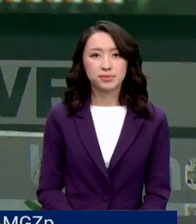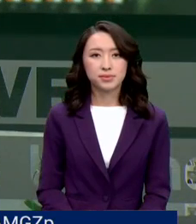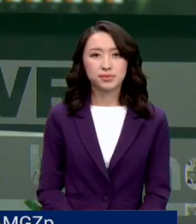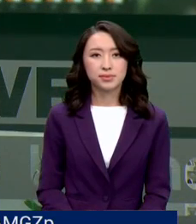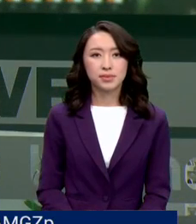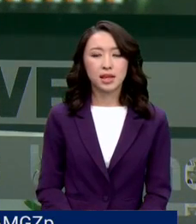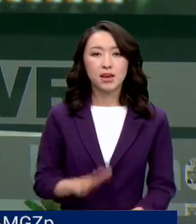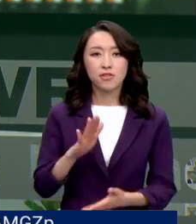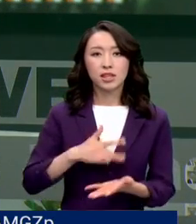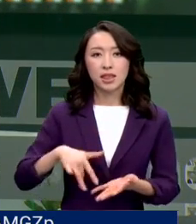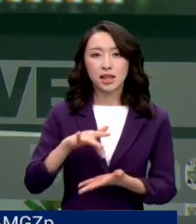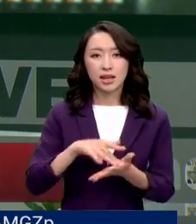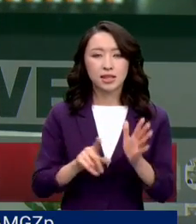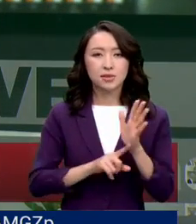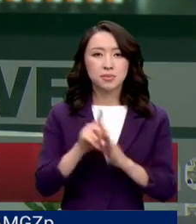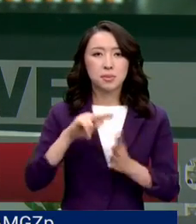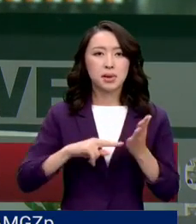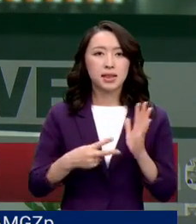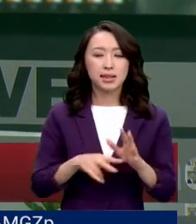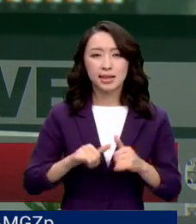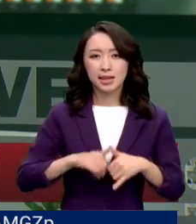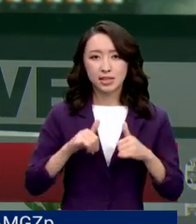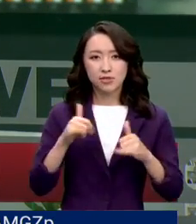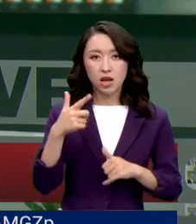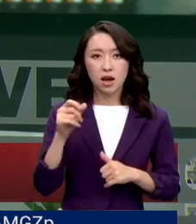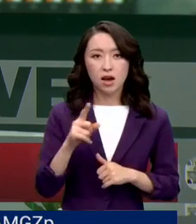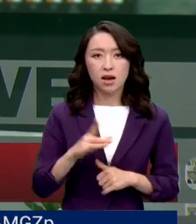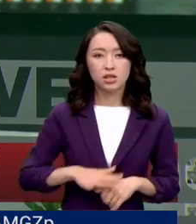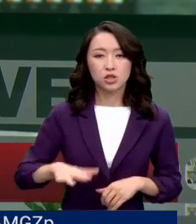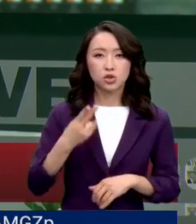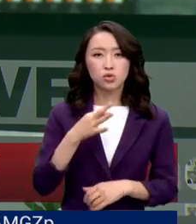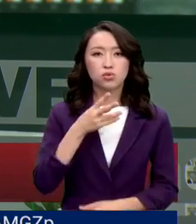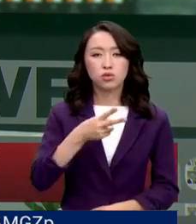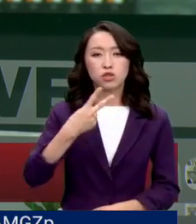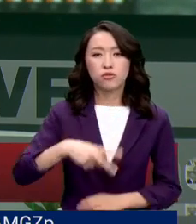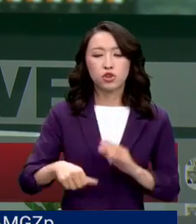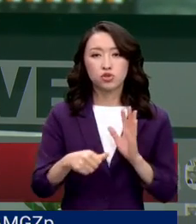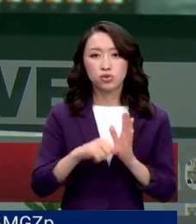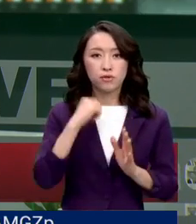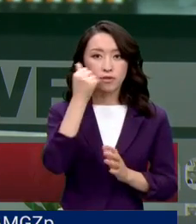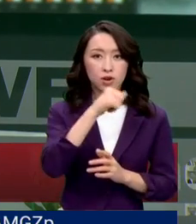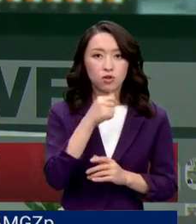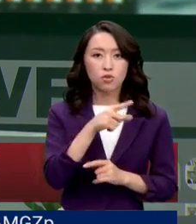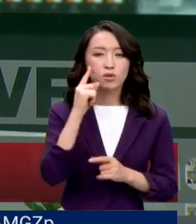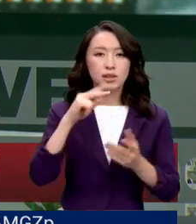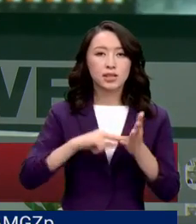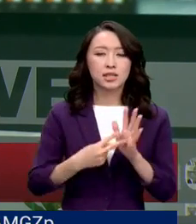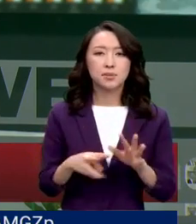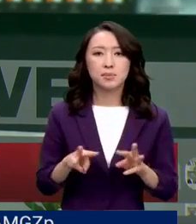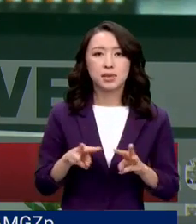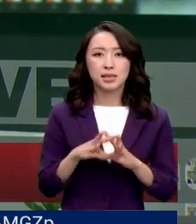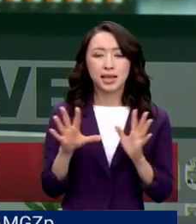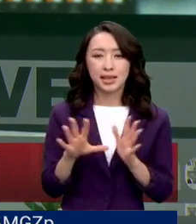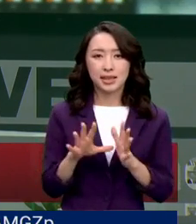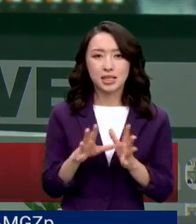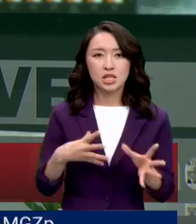Тем временем в стране принят комплексный план развития газовой отрасли до 2026 года. Он разработан Министерством